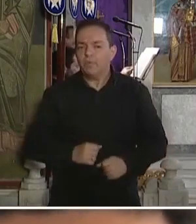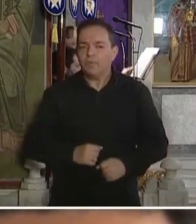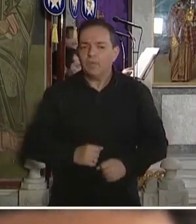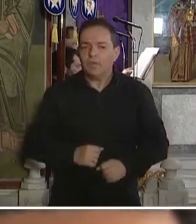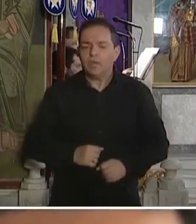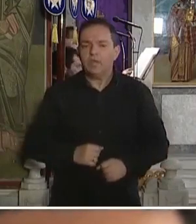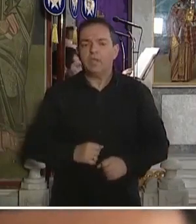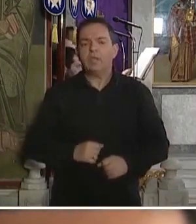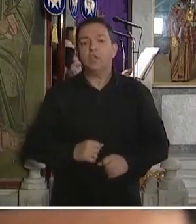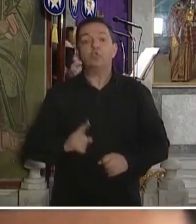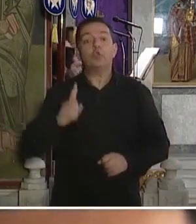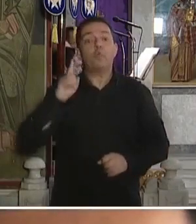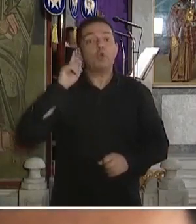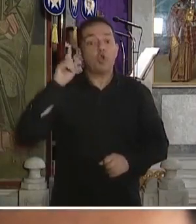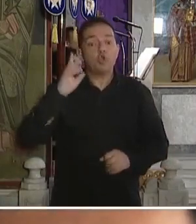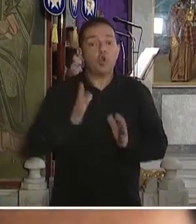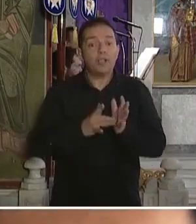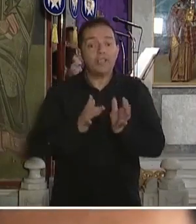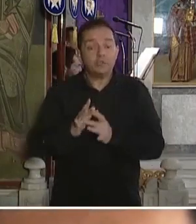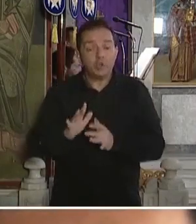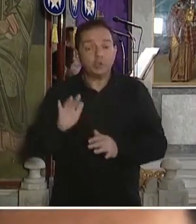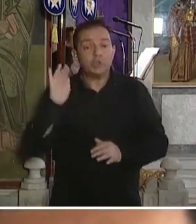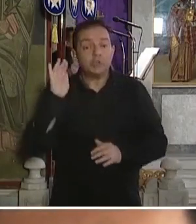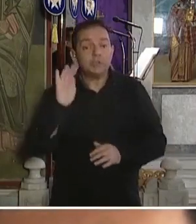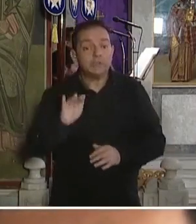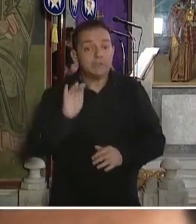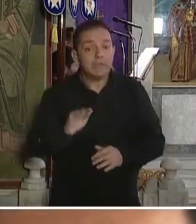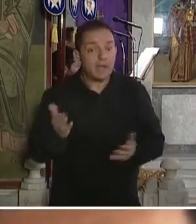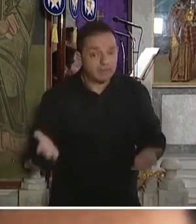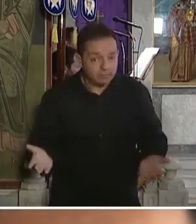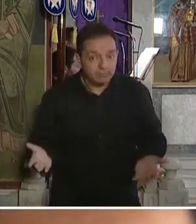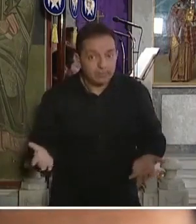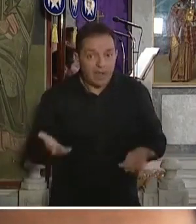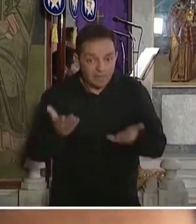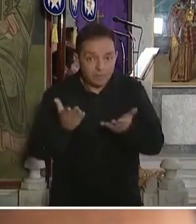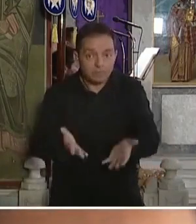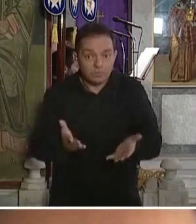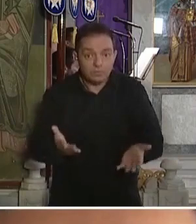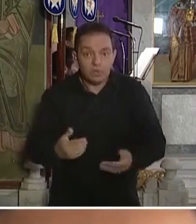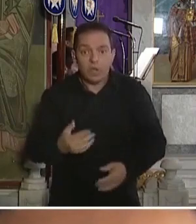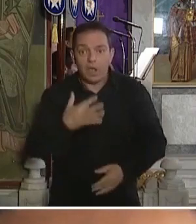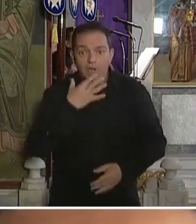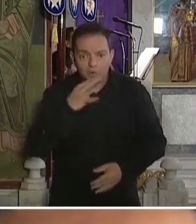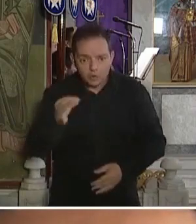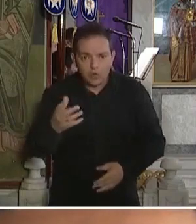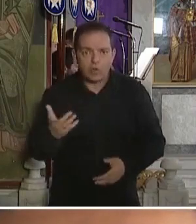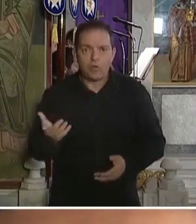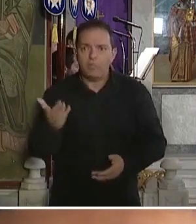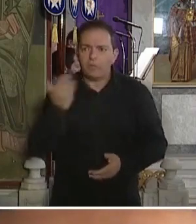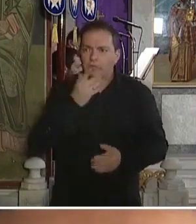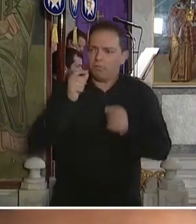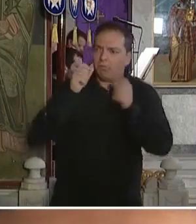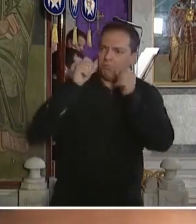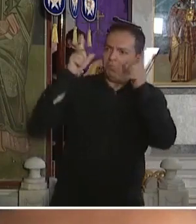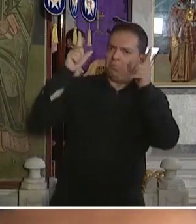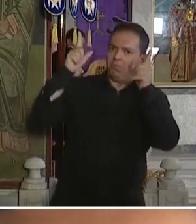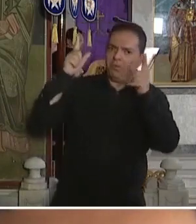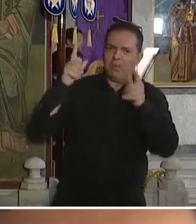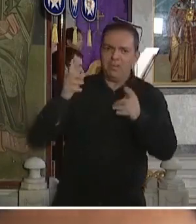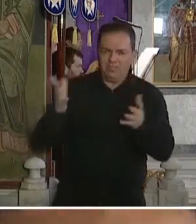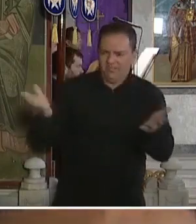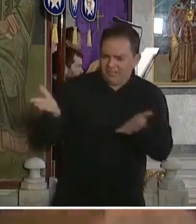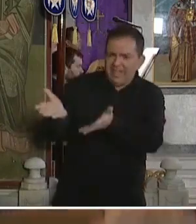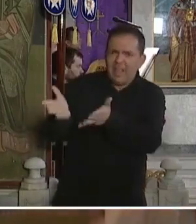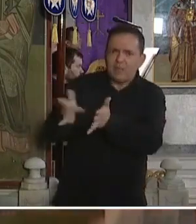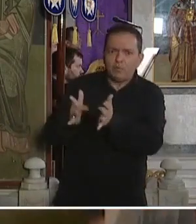λοιπόν πράγμα που ζητάει, και γι' αυτό ο ίδιος τι κάνει, τους εξέπληξε, βάζει την πετσέτα και